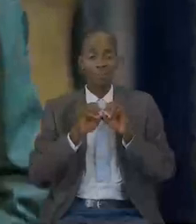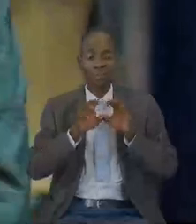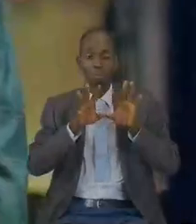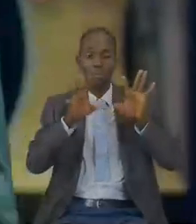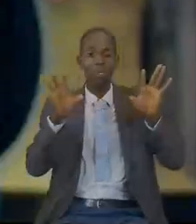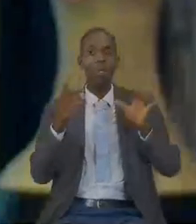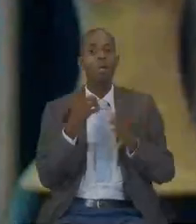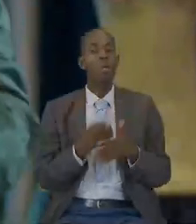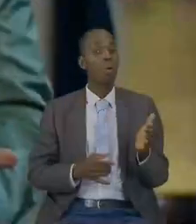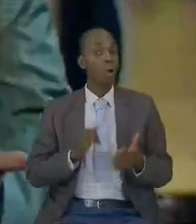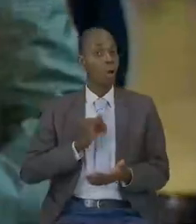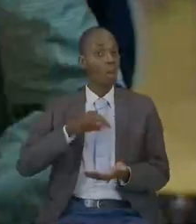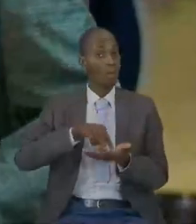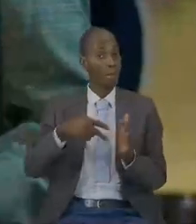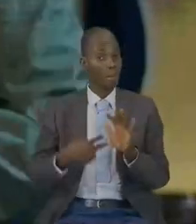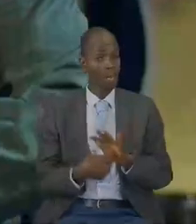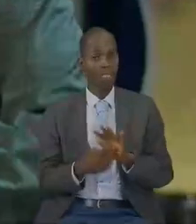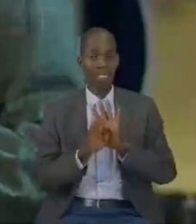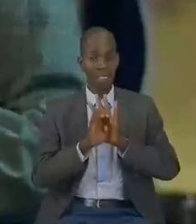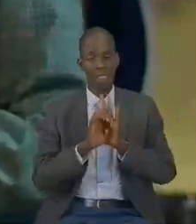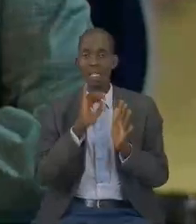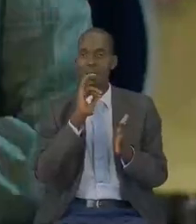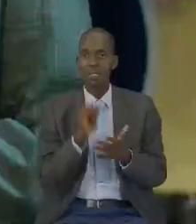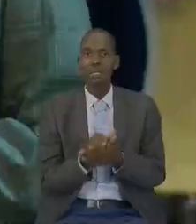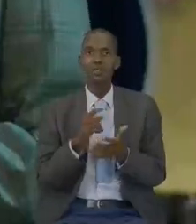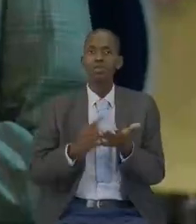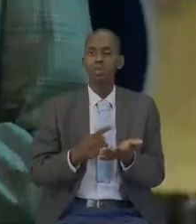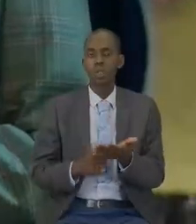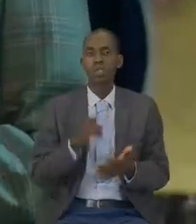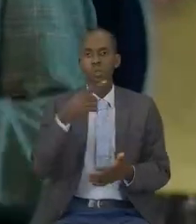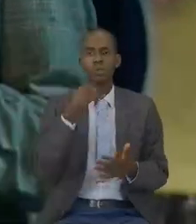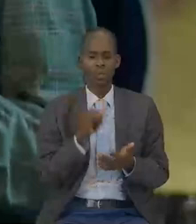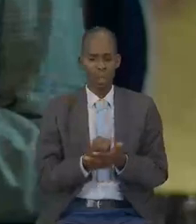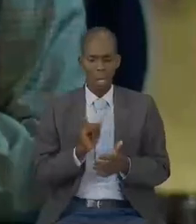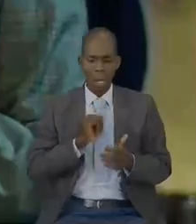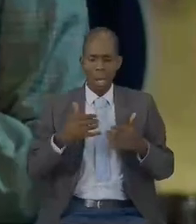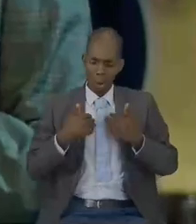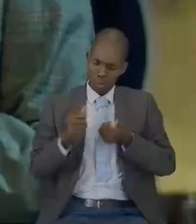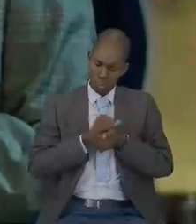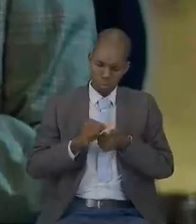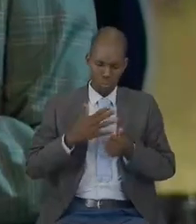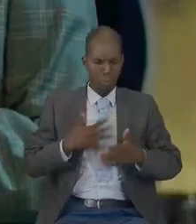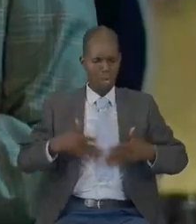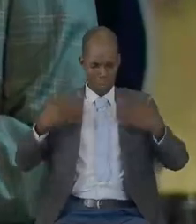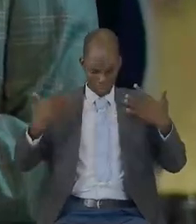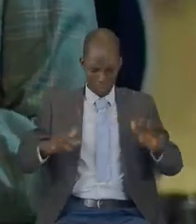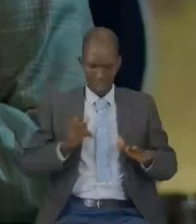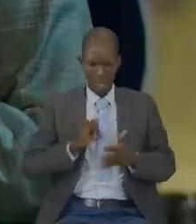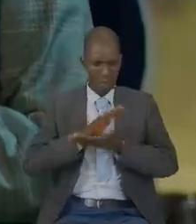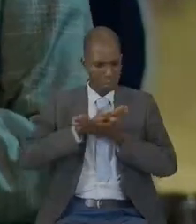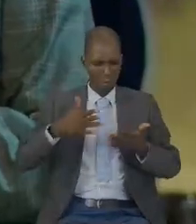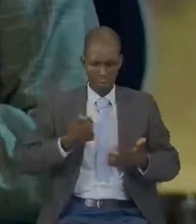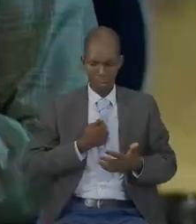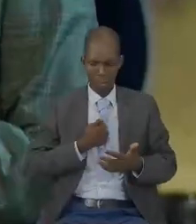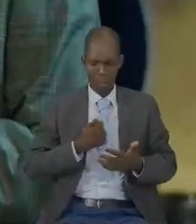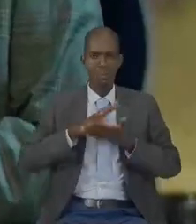Et ça brille propre. Ce que je dis, parfois tu dis, oh, j'ai lavé mon plat. J'ai lavé ma